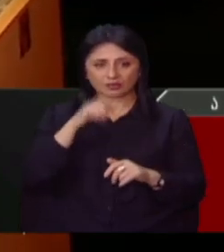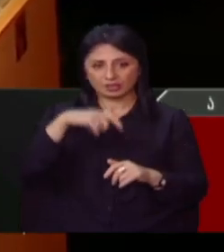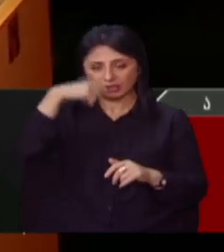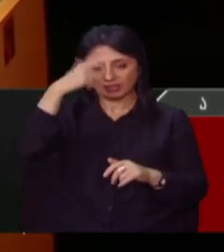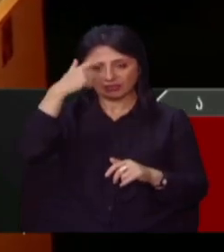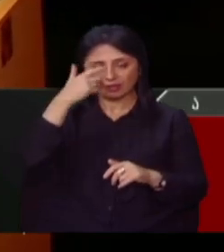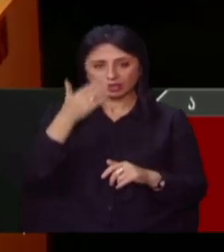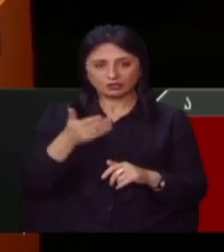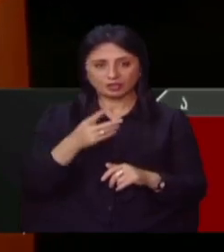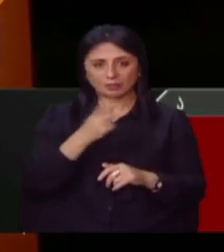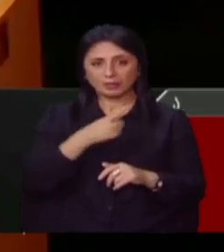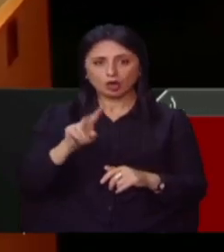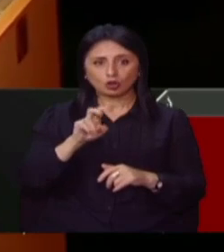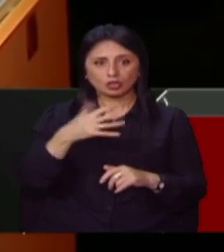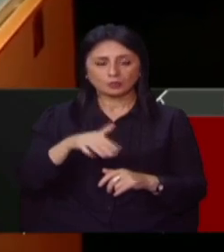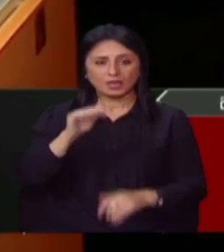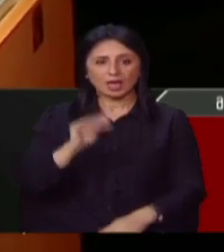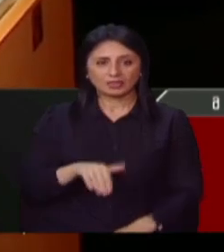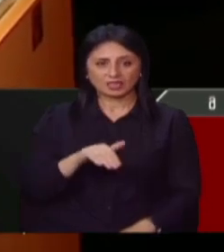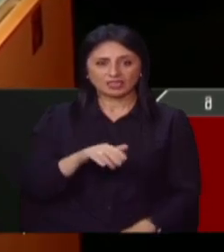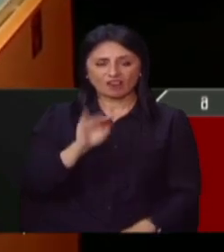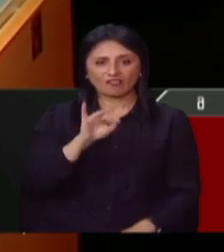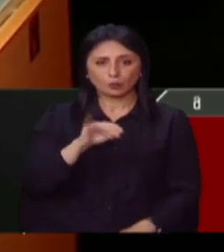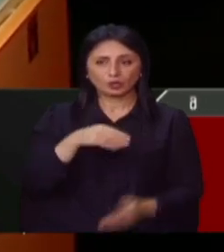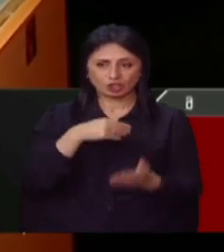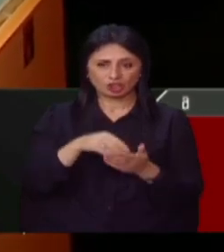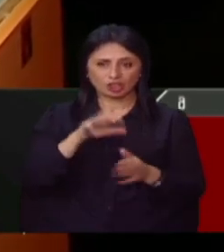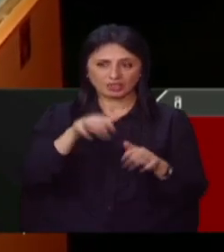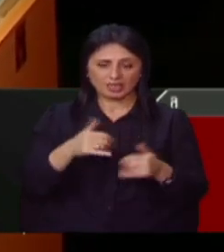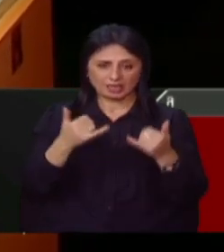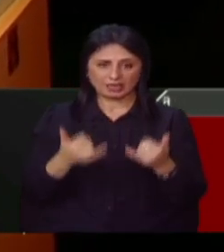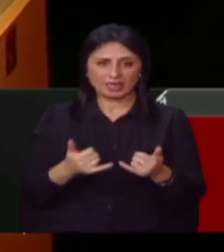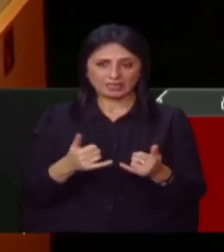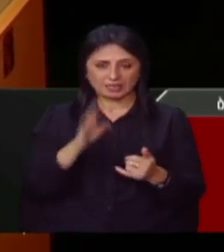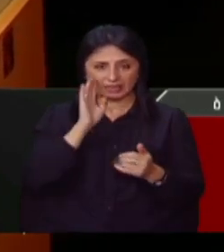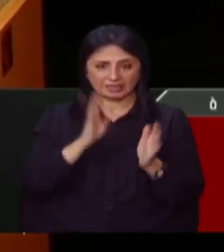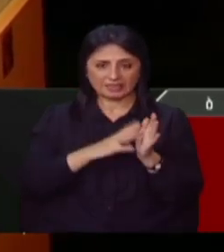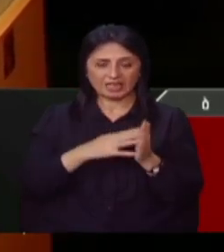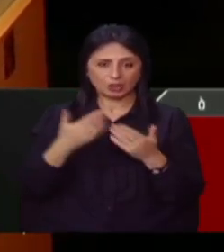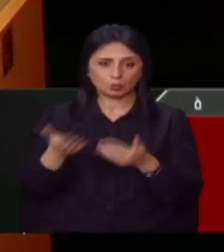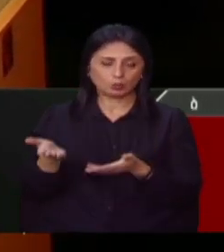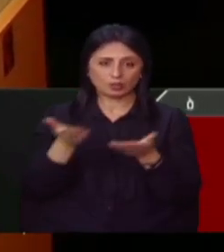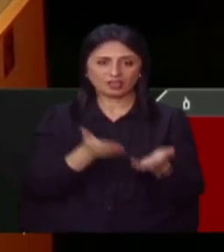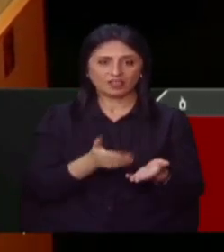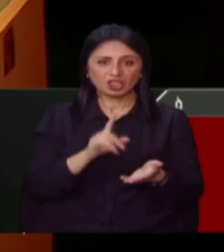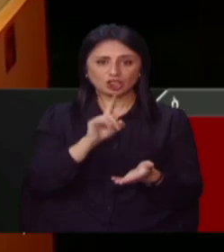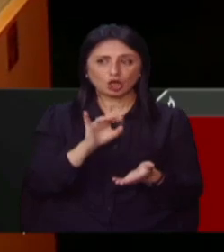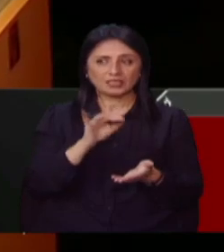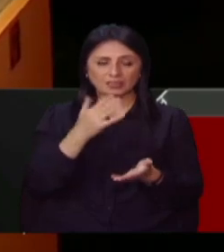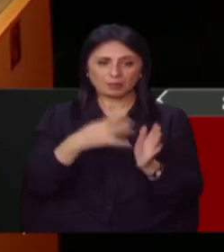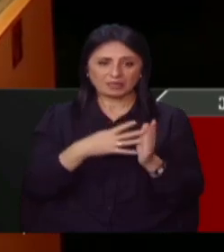ბიძინა ივანიშვილმა 1.250.000 პუნქტად შეიძინა და დღეს დილის 9 საათიდან უკვე Ioane